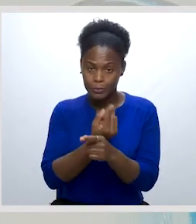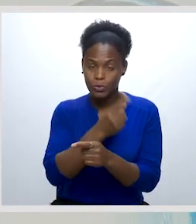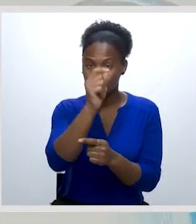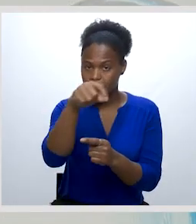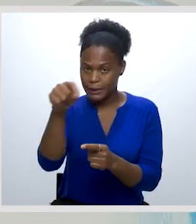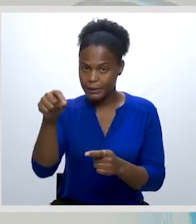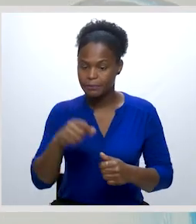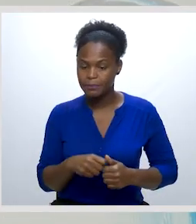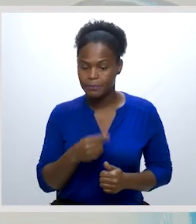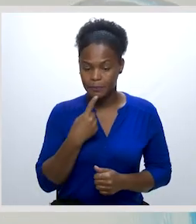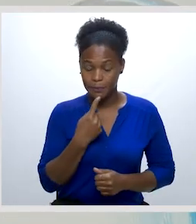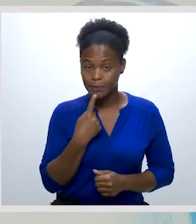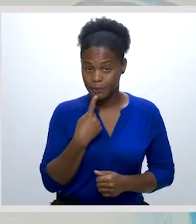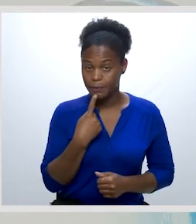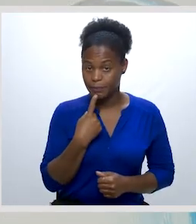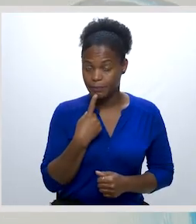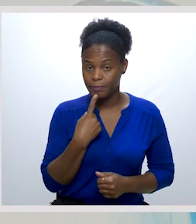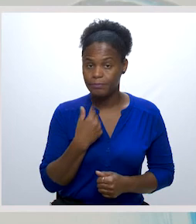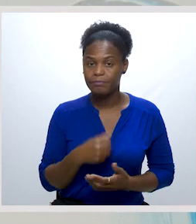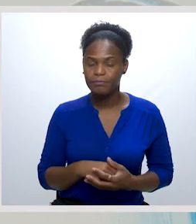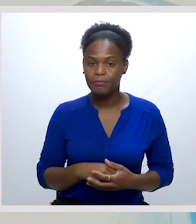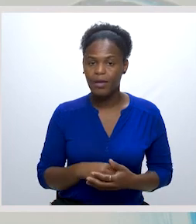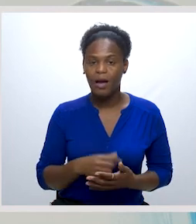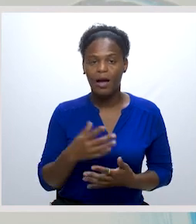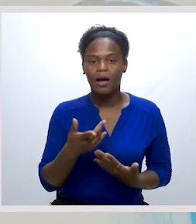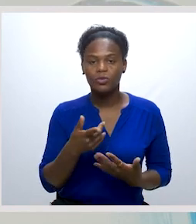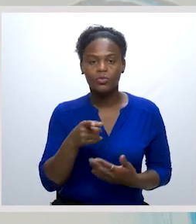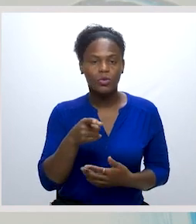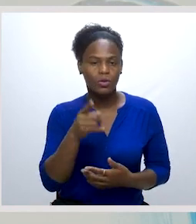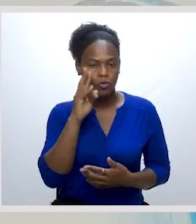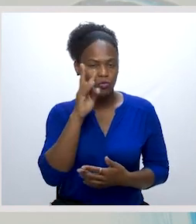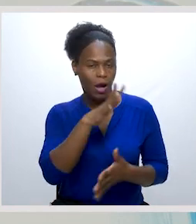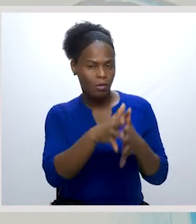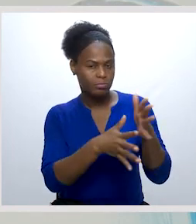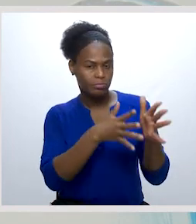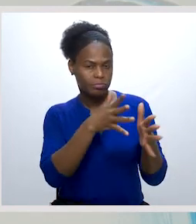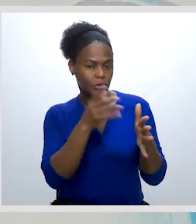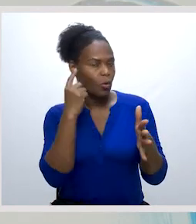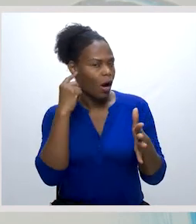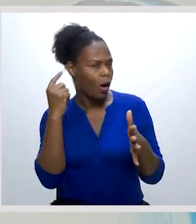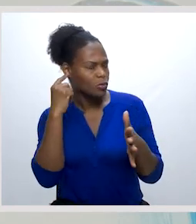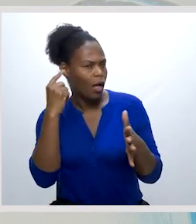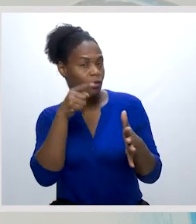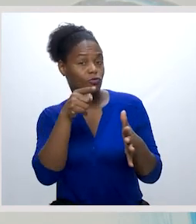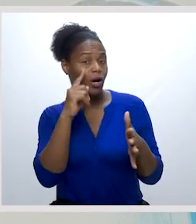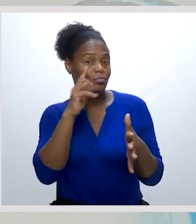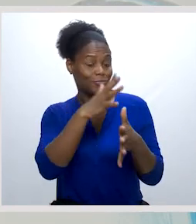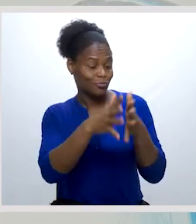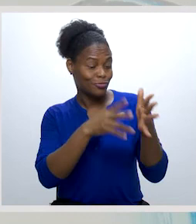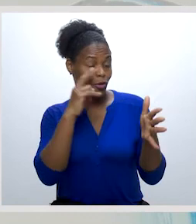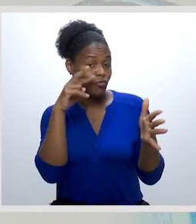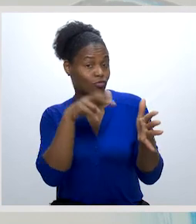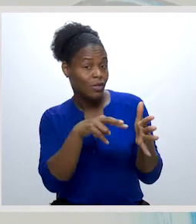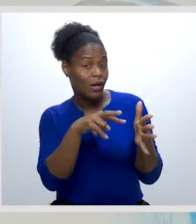compris? Assim, vocês vão ouvir áudio, ok? Onde eles vão dizer o